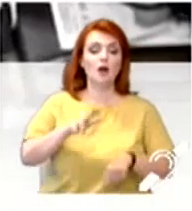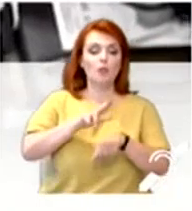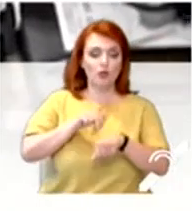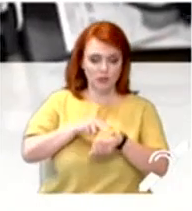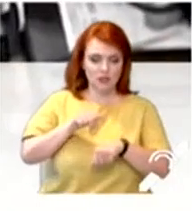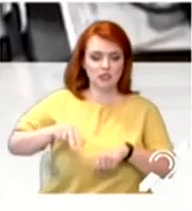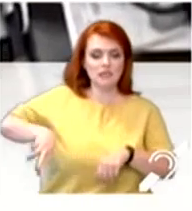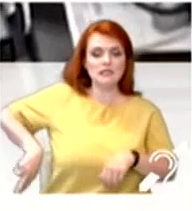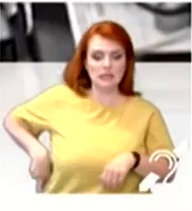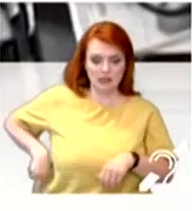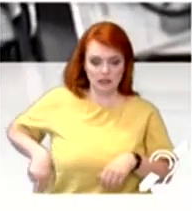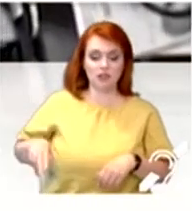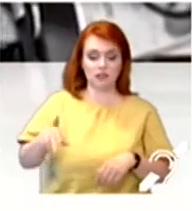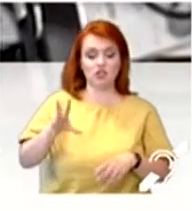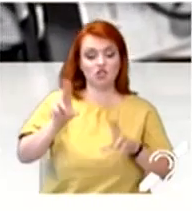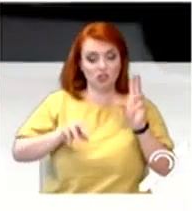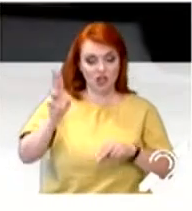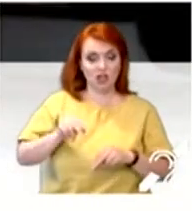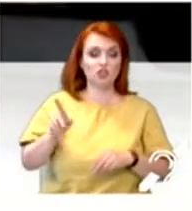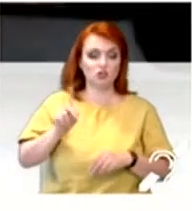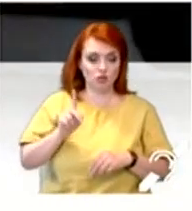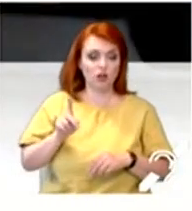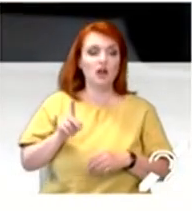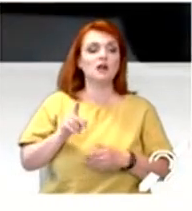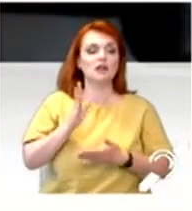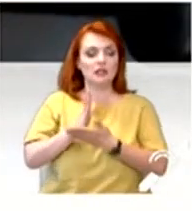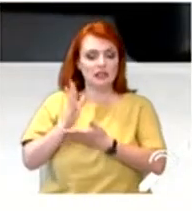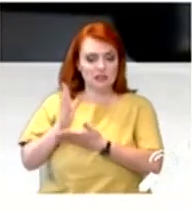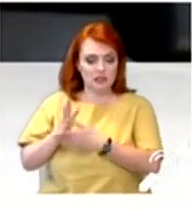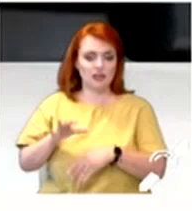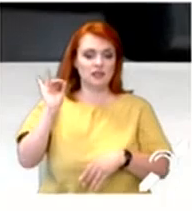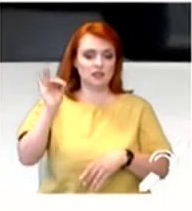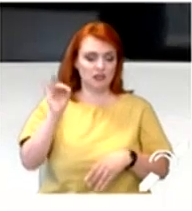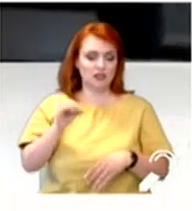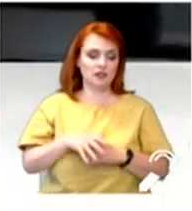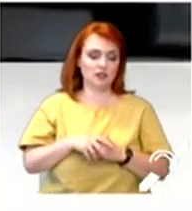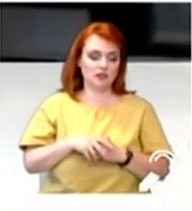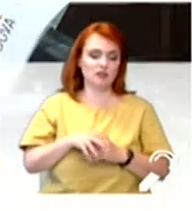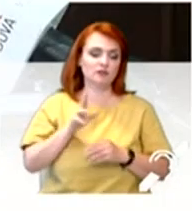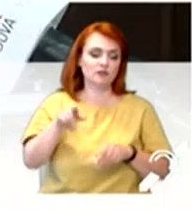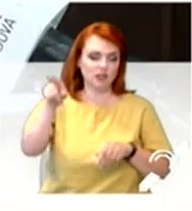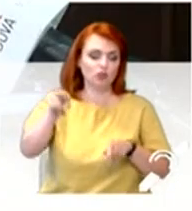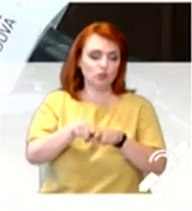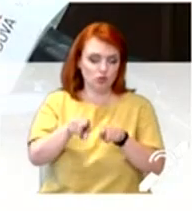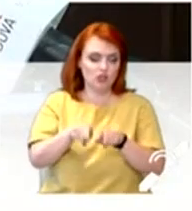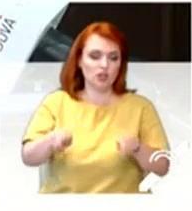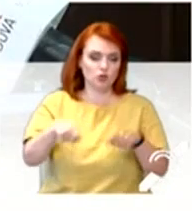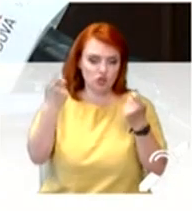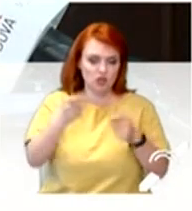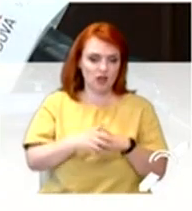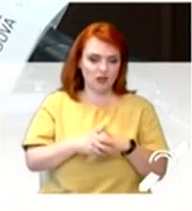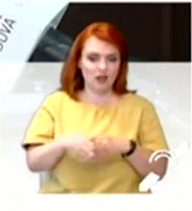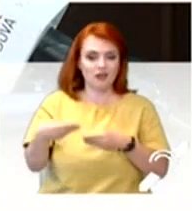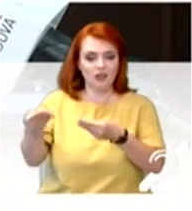Poliției Naționale admite că sunt și cazuri de corupere a angajaților pentru a trece cu vederea unele încălcări. În mod special în